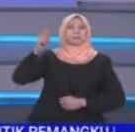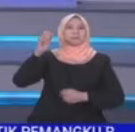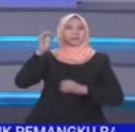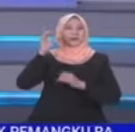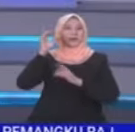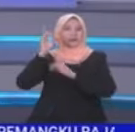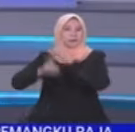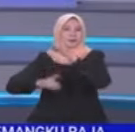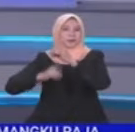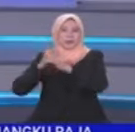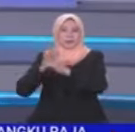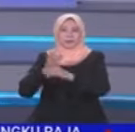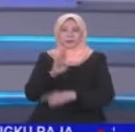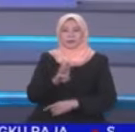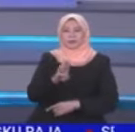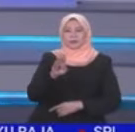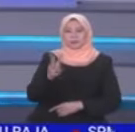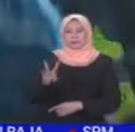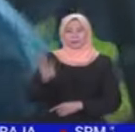beda